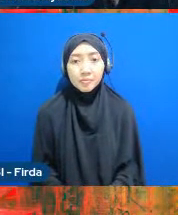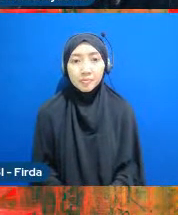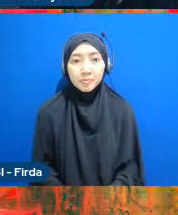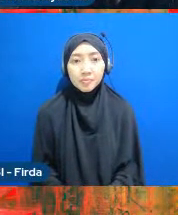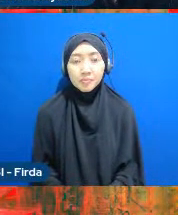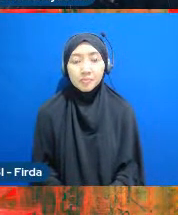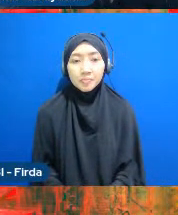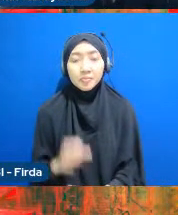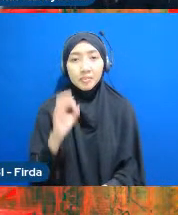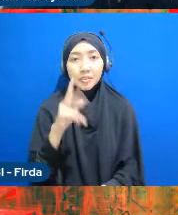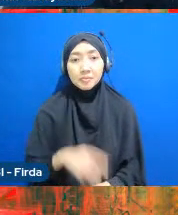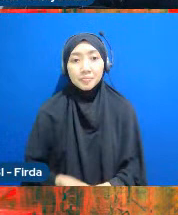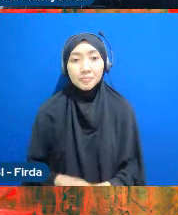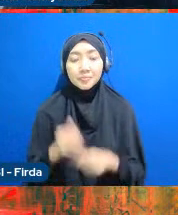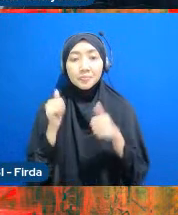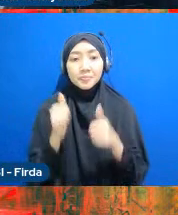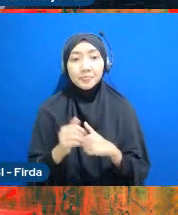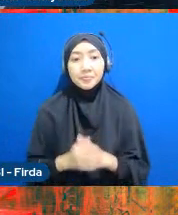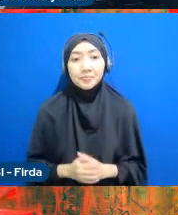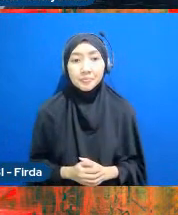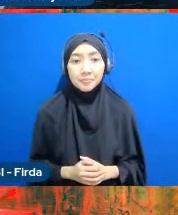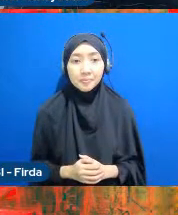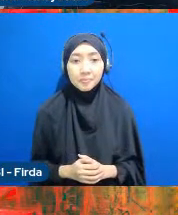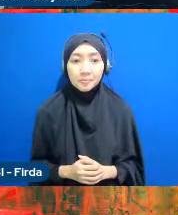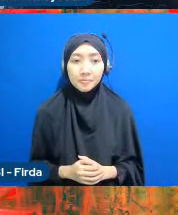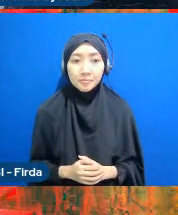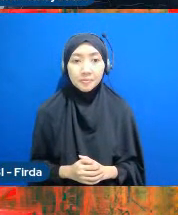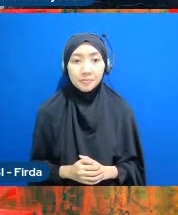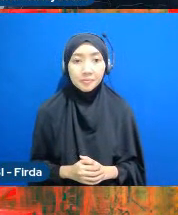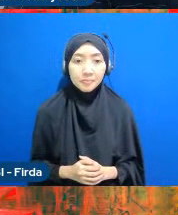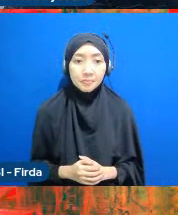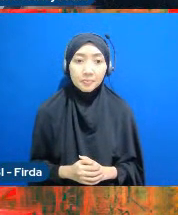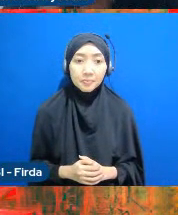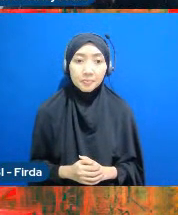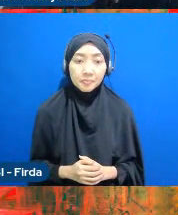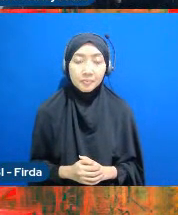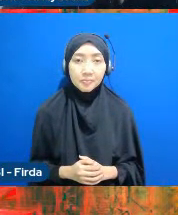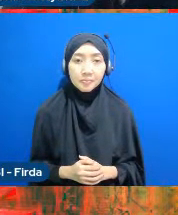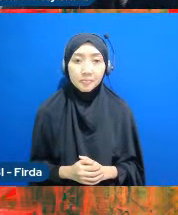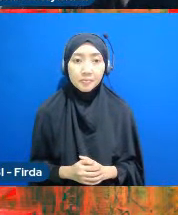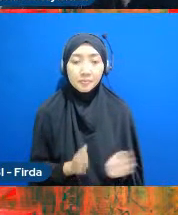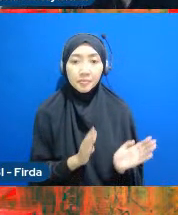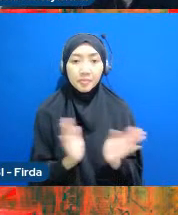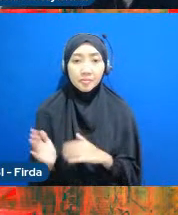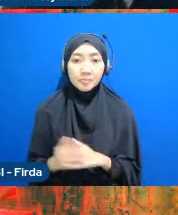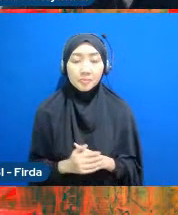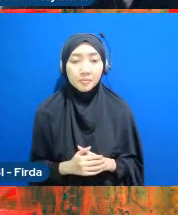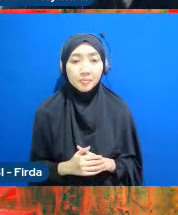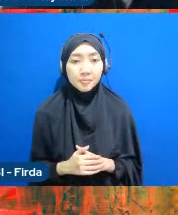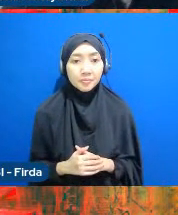Oke. Baik, jadi boleh next lanjutnya.